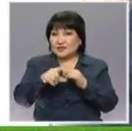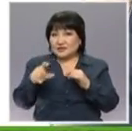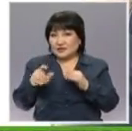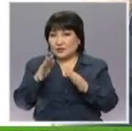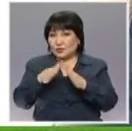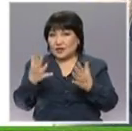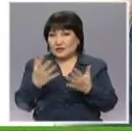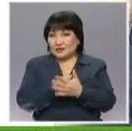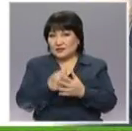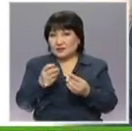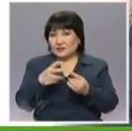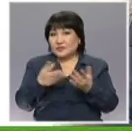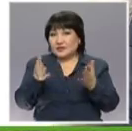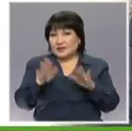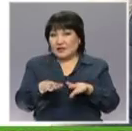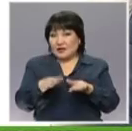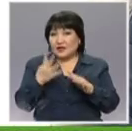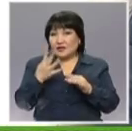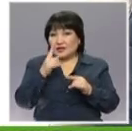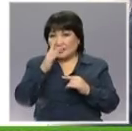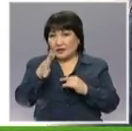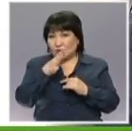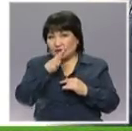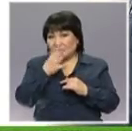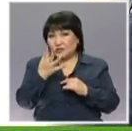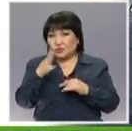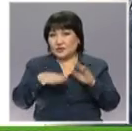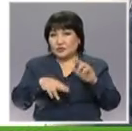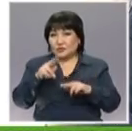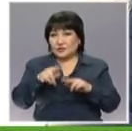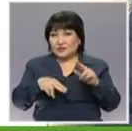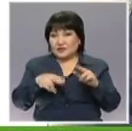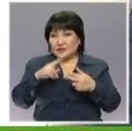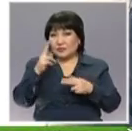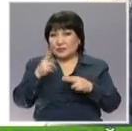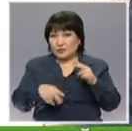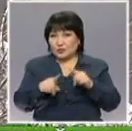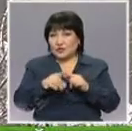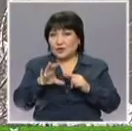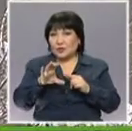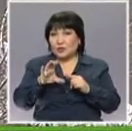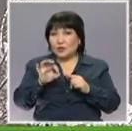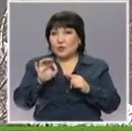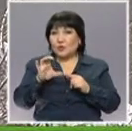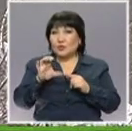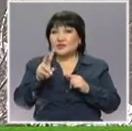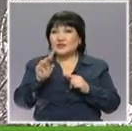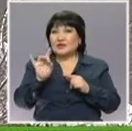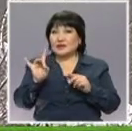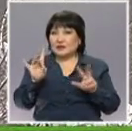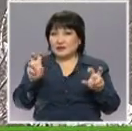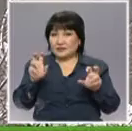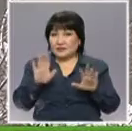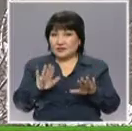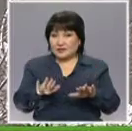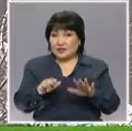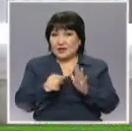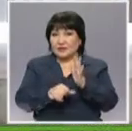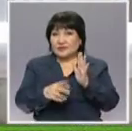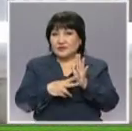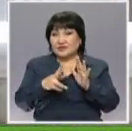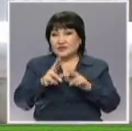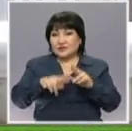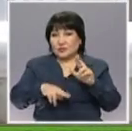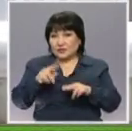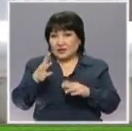отыр. Алдағы уақытта 4 кешенінің құрылысы тәмамдалмақ. Соның бірі осы Оскар кешені. Бұл кешен 2006 жылы қолға алынған, бірақ